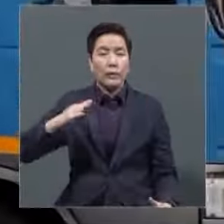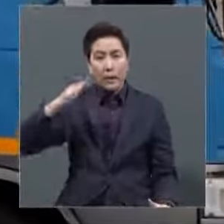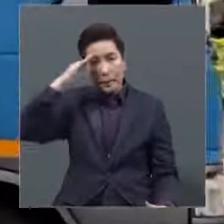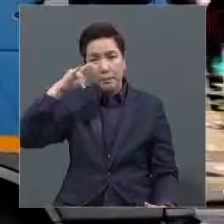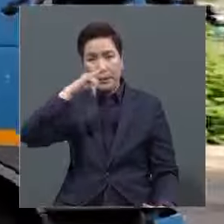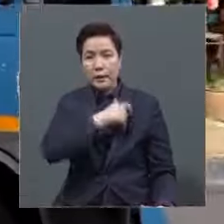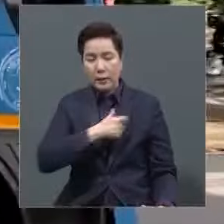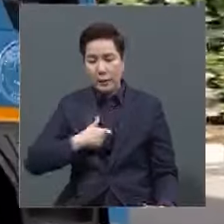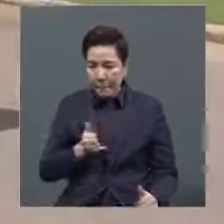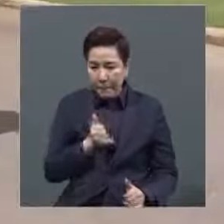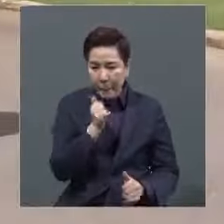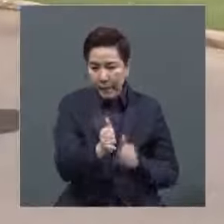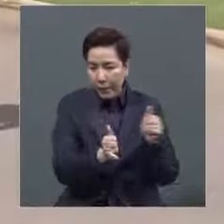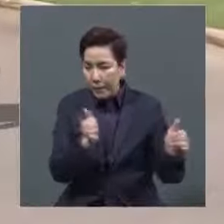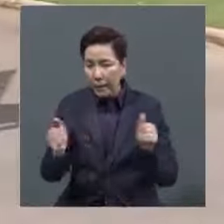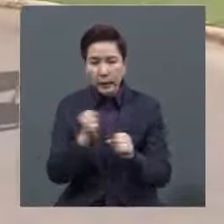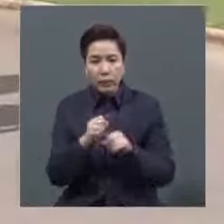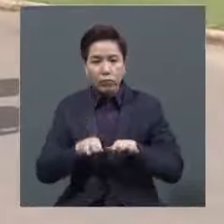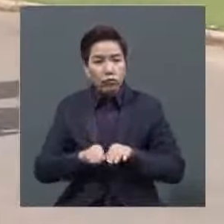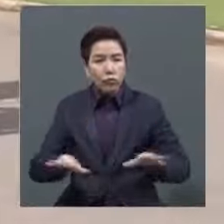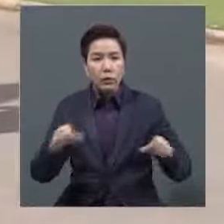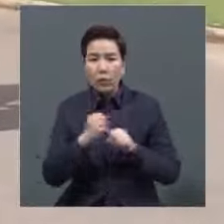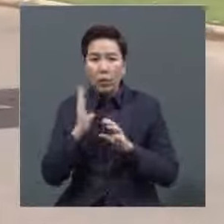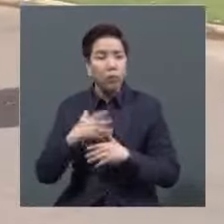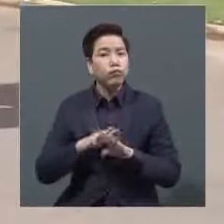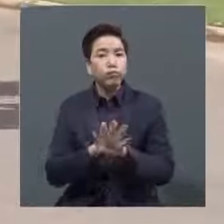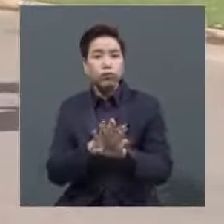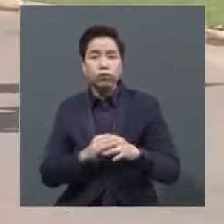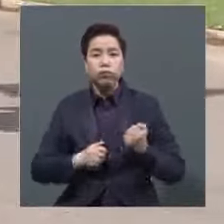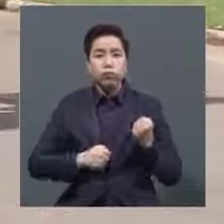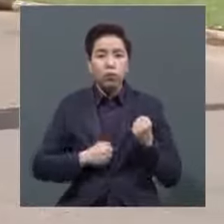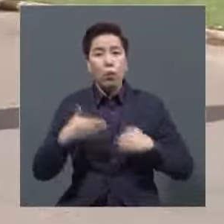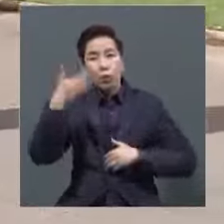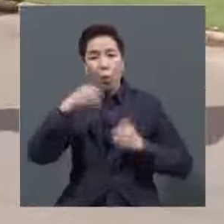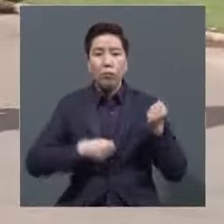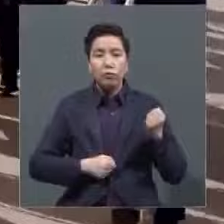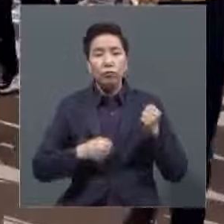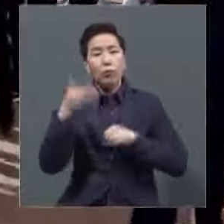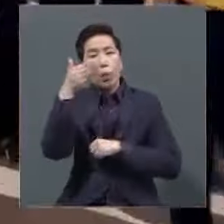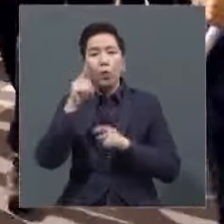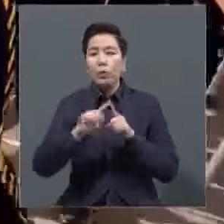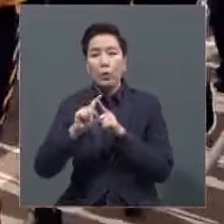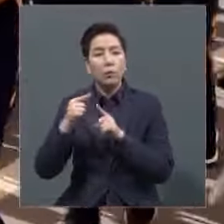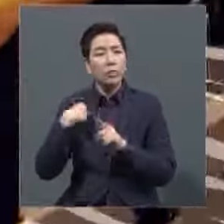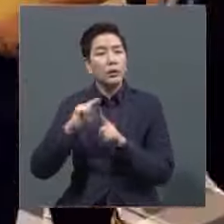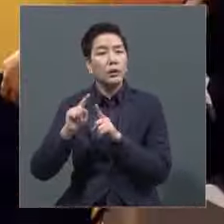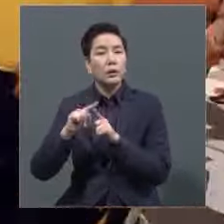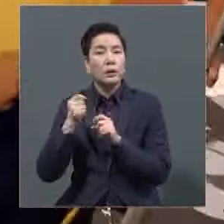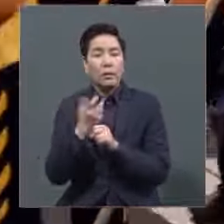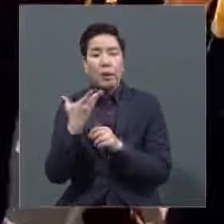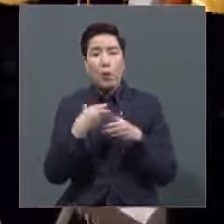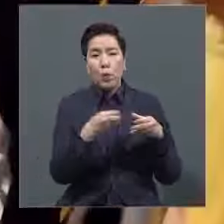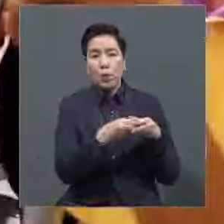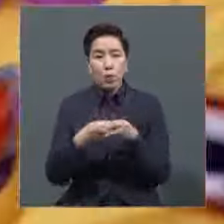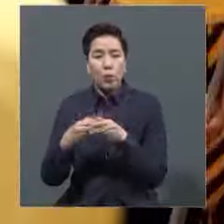เป็นจังหวัดชายแดนที่พระบาทสมเด็จพระเจ้าอยู่หัวเสด็จพระราชดำเนินไปปฏิบัติพระราชกรณียกิจเป็นไปด้วยความคึกคักนะ